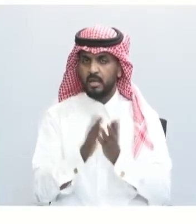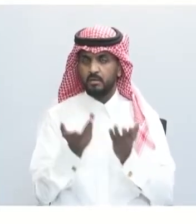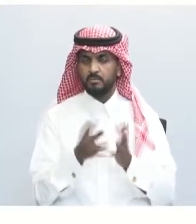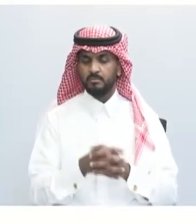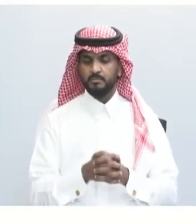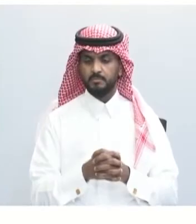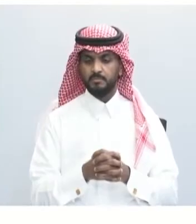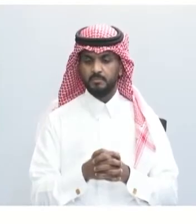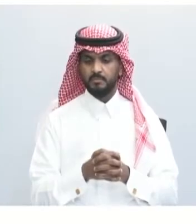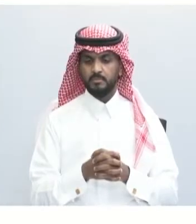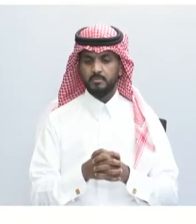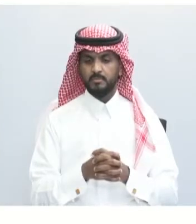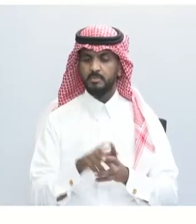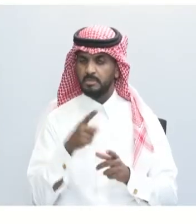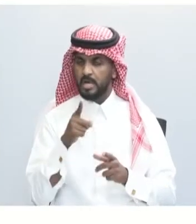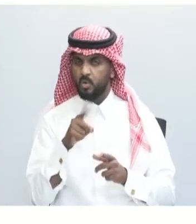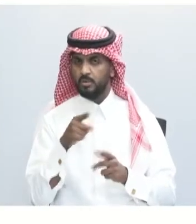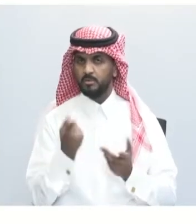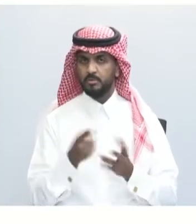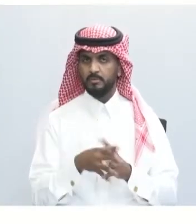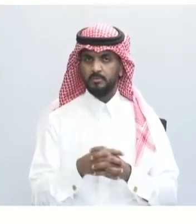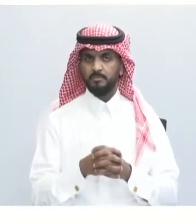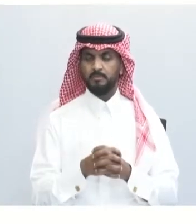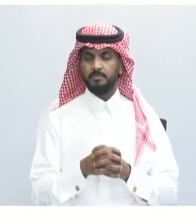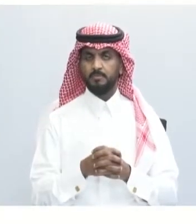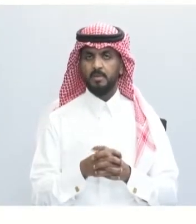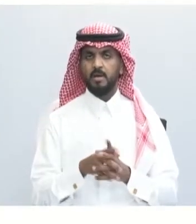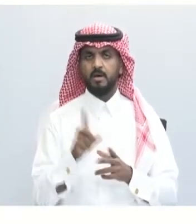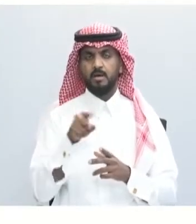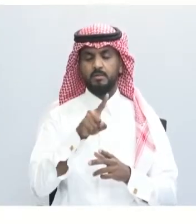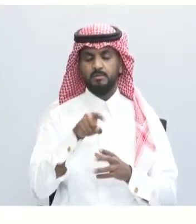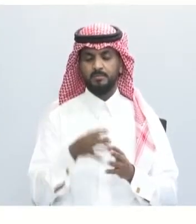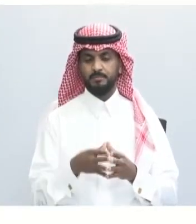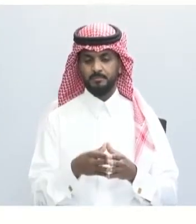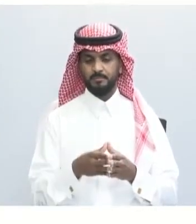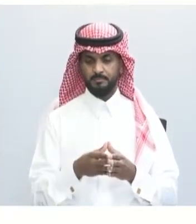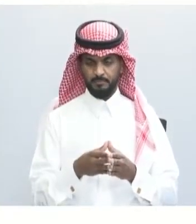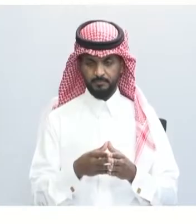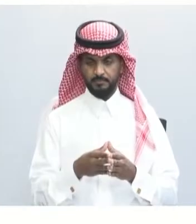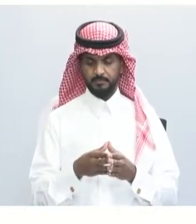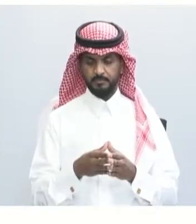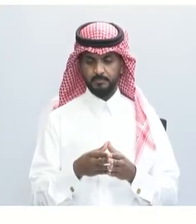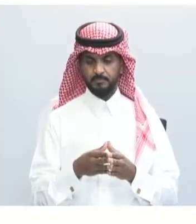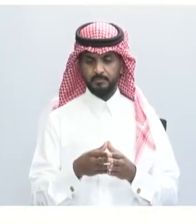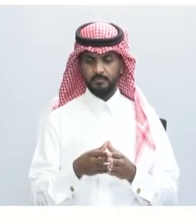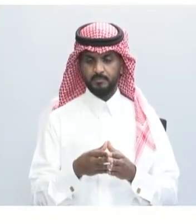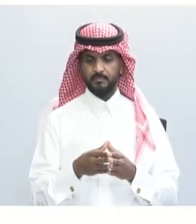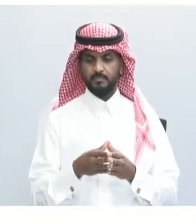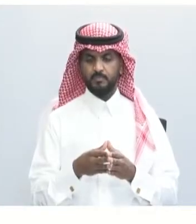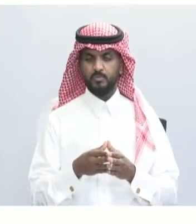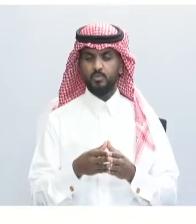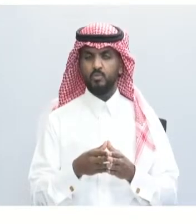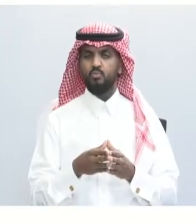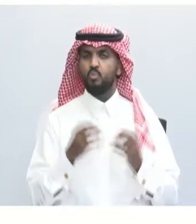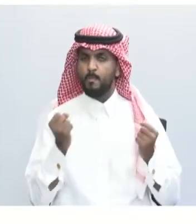غسلها هل هو سلوك صحيح خطا احسنتم خطا ممارسه